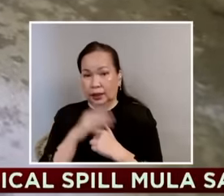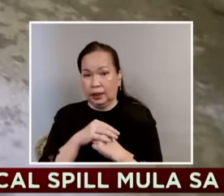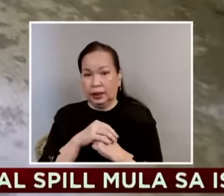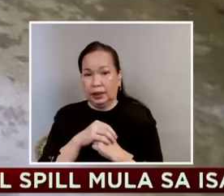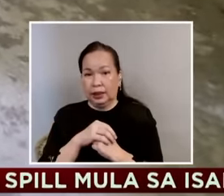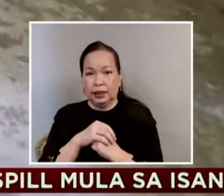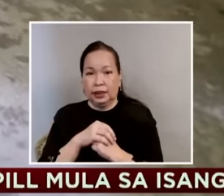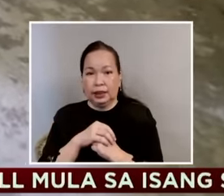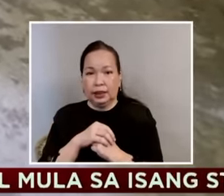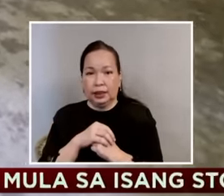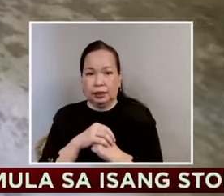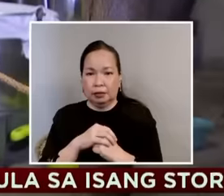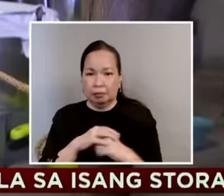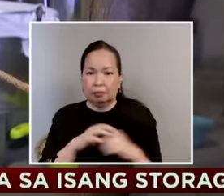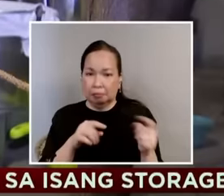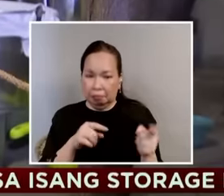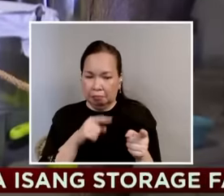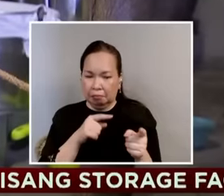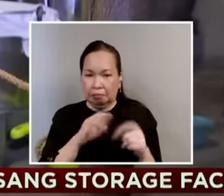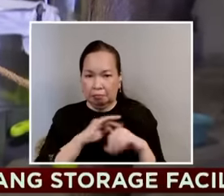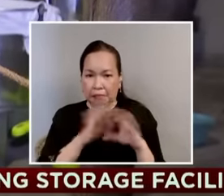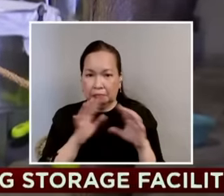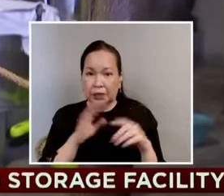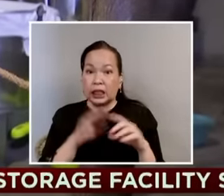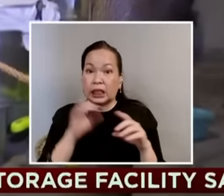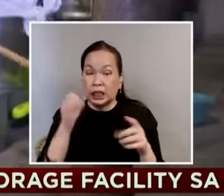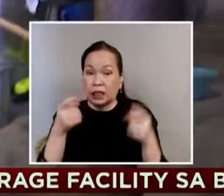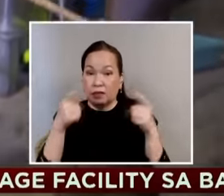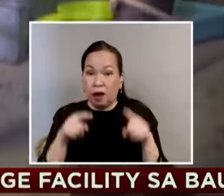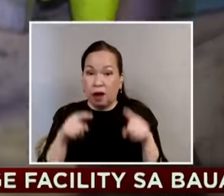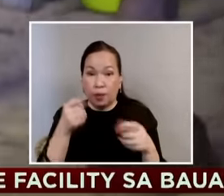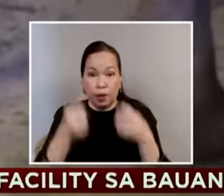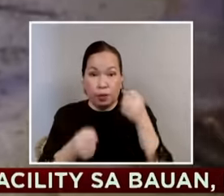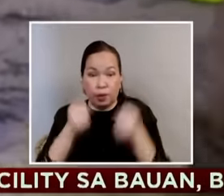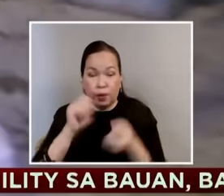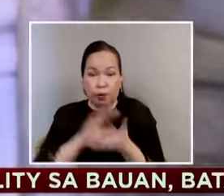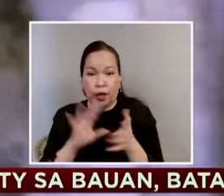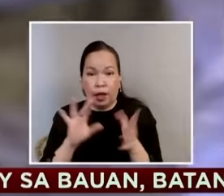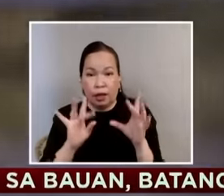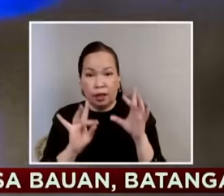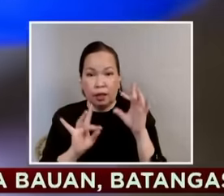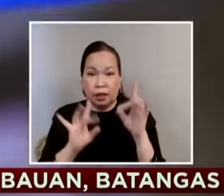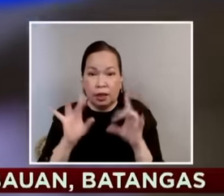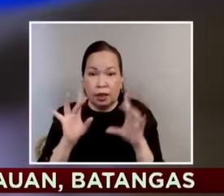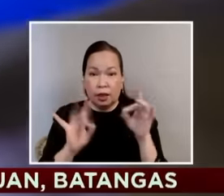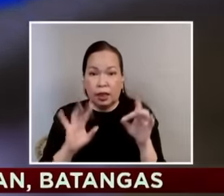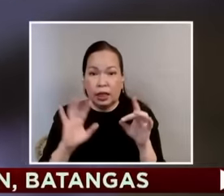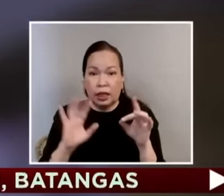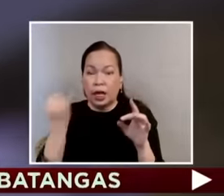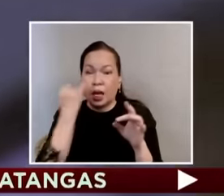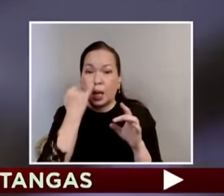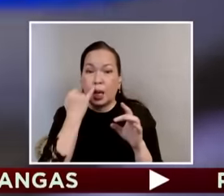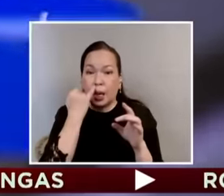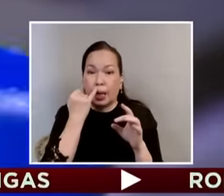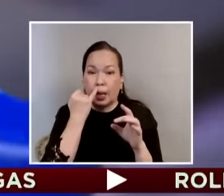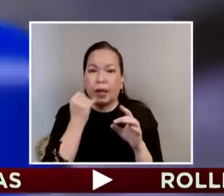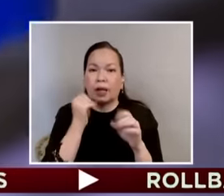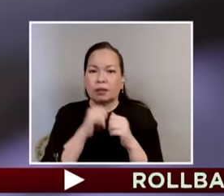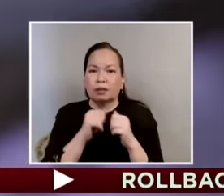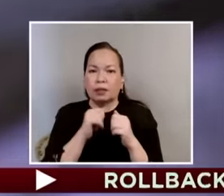Ayan po, clear. Kasi pag ito ay lumapot siya na parang sipon. May sira